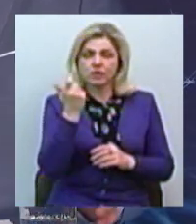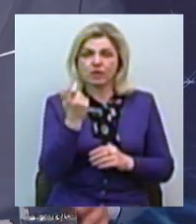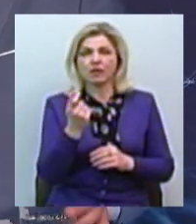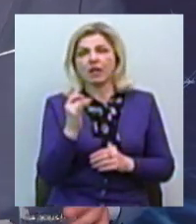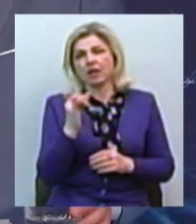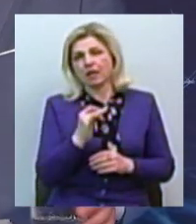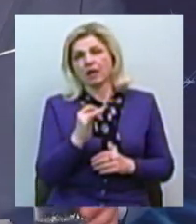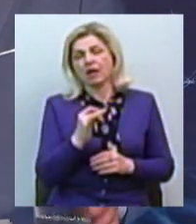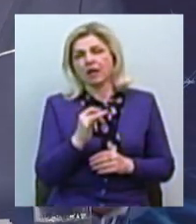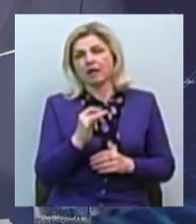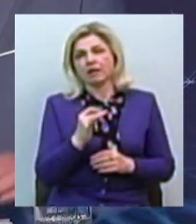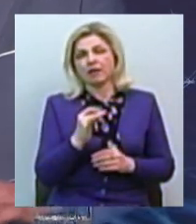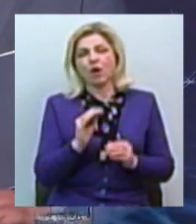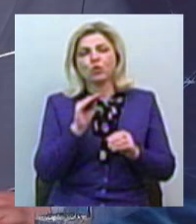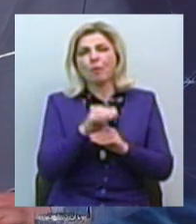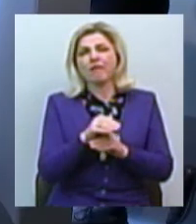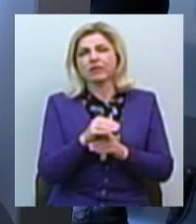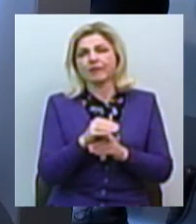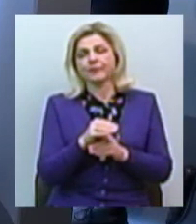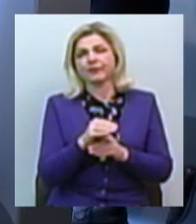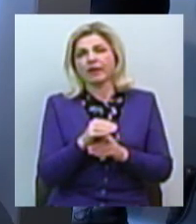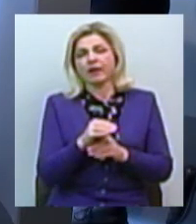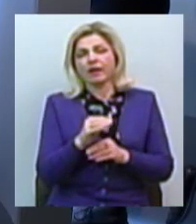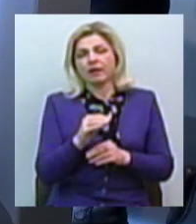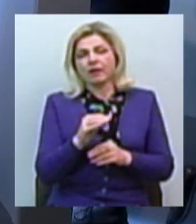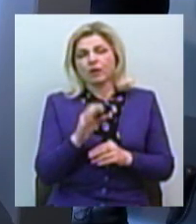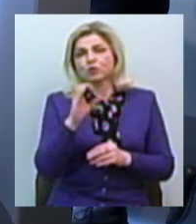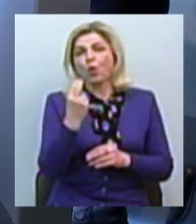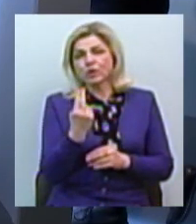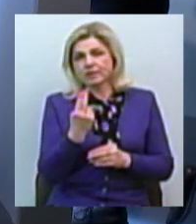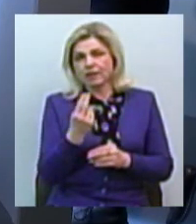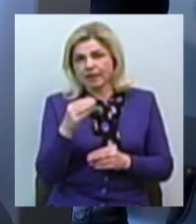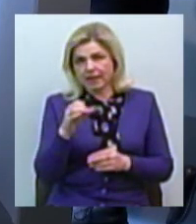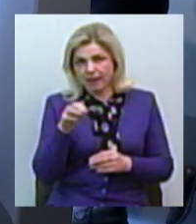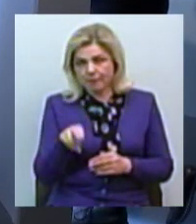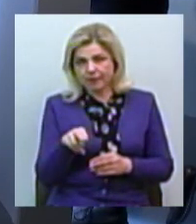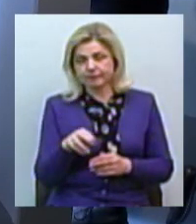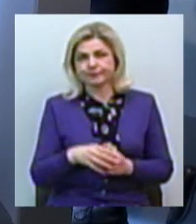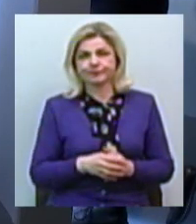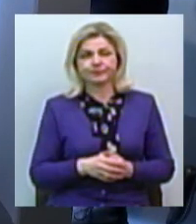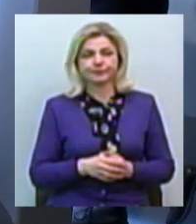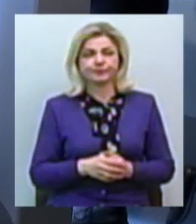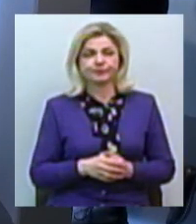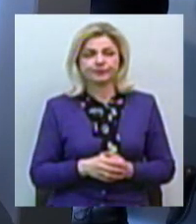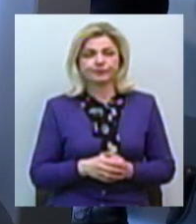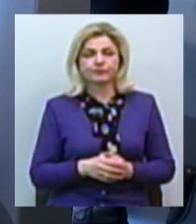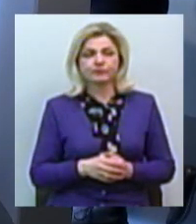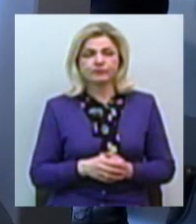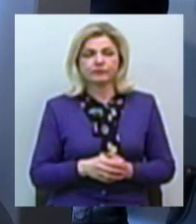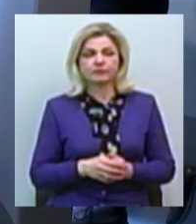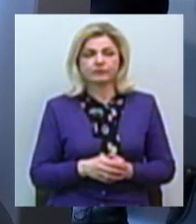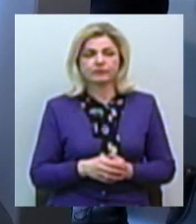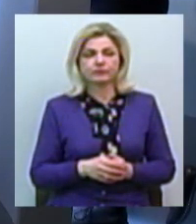тобто віртуальна реальність, доповнена реальність. Є теж проекти соціального типу, такі як HomeMapi. А, наприклад, ми